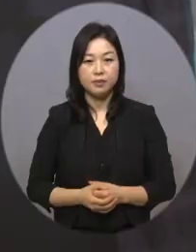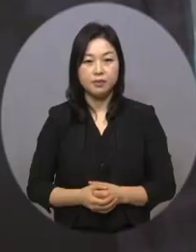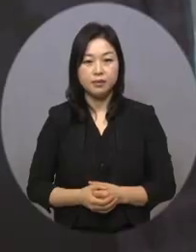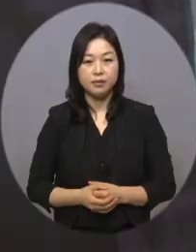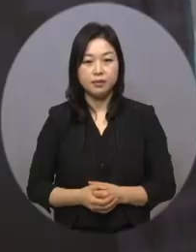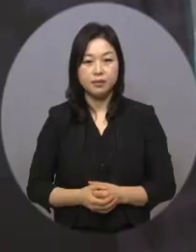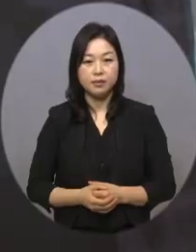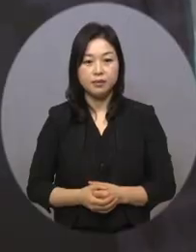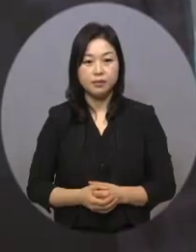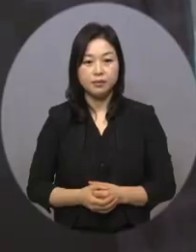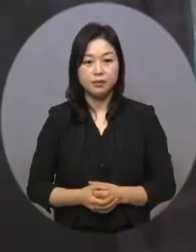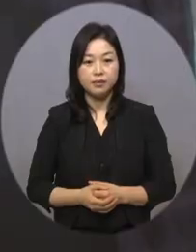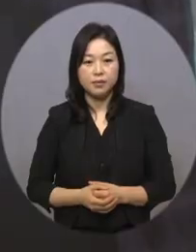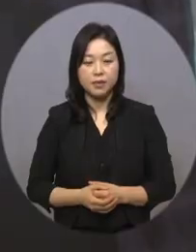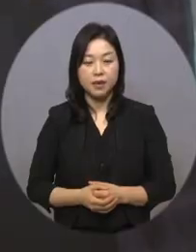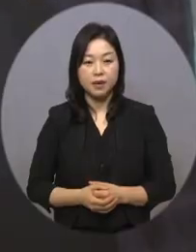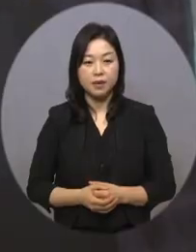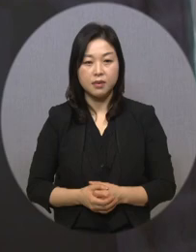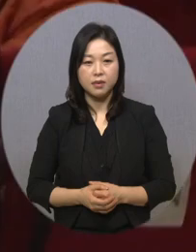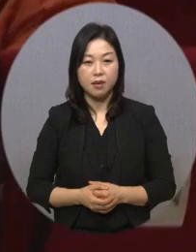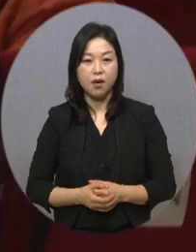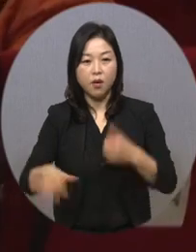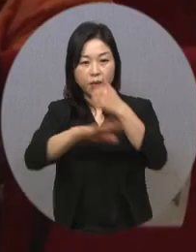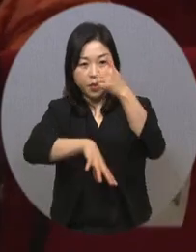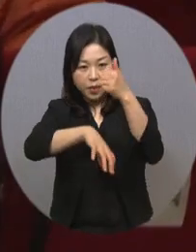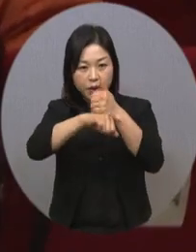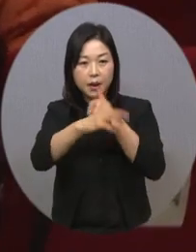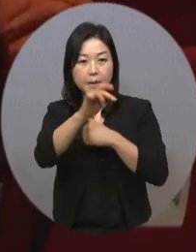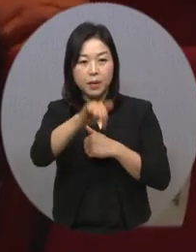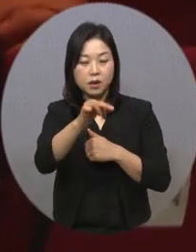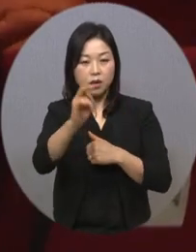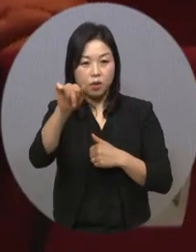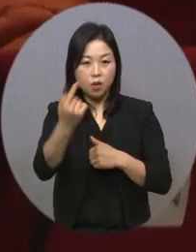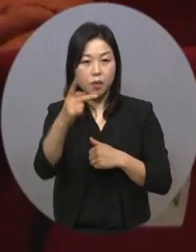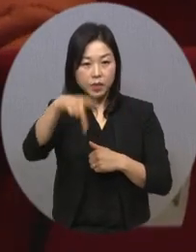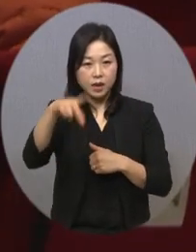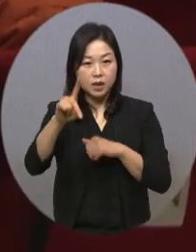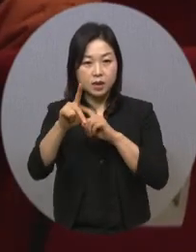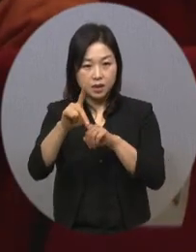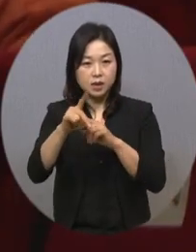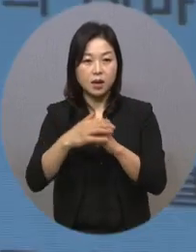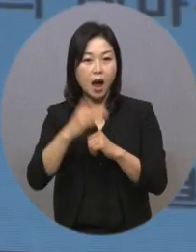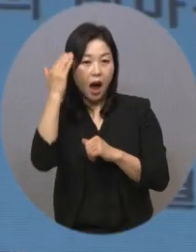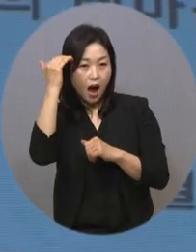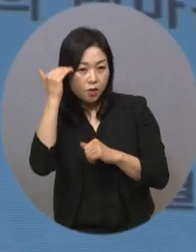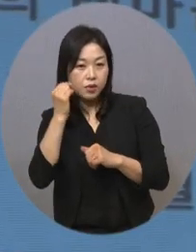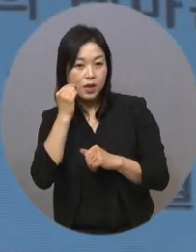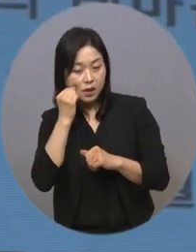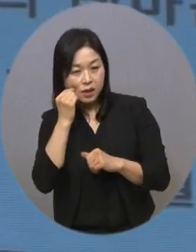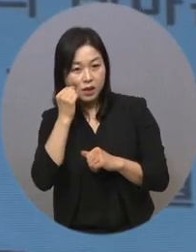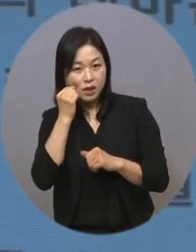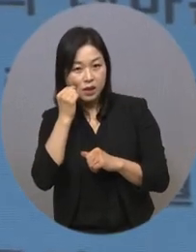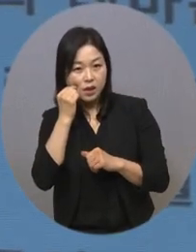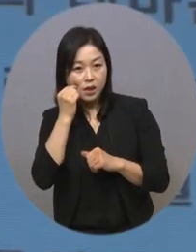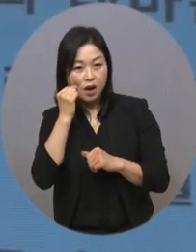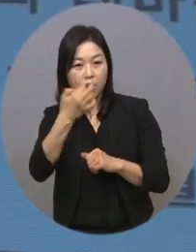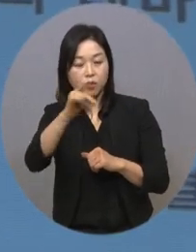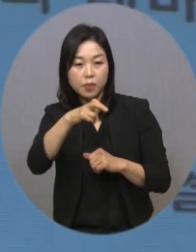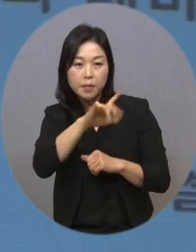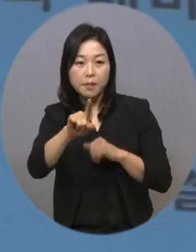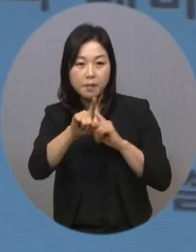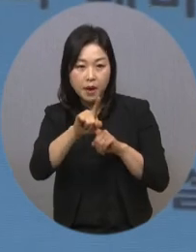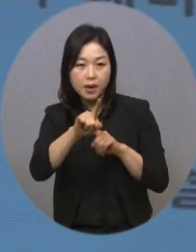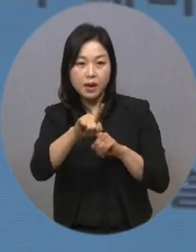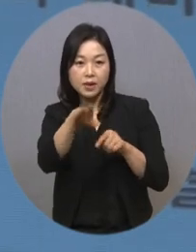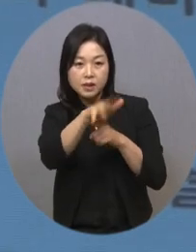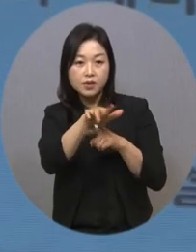본 캠페인 발대식을 총괄하는 박영호 PD는 한류의 K-품바를 기획하여 이를 통해 전국 8도의 사투리를 가사에 담아 표현한